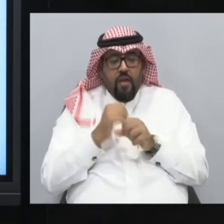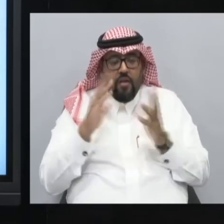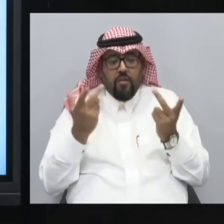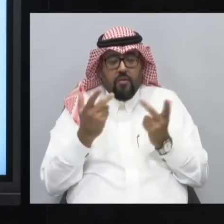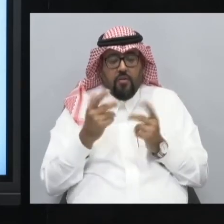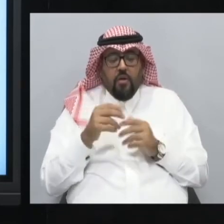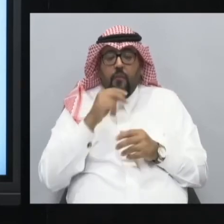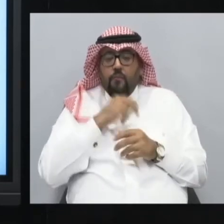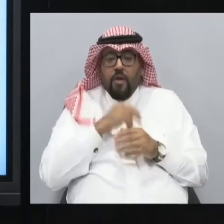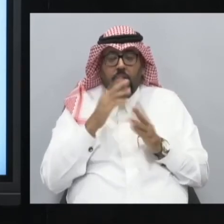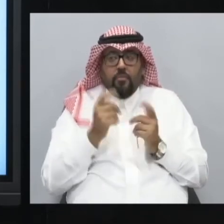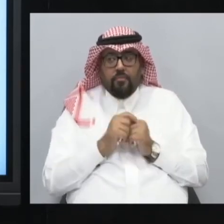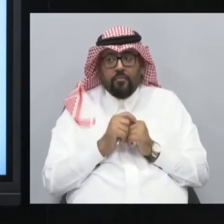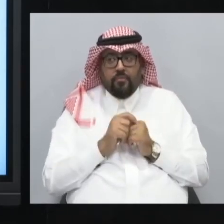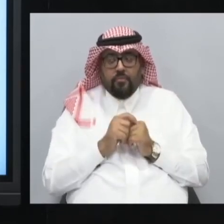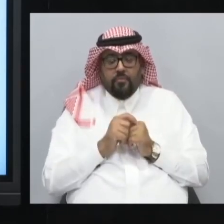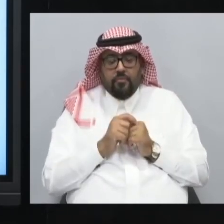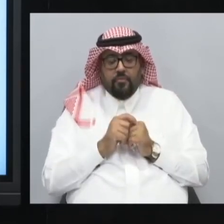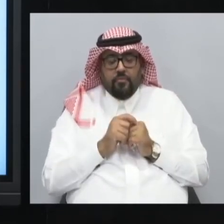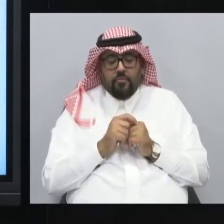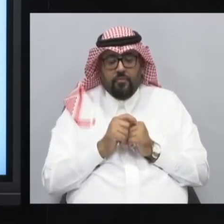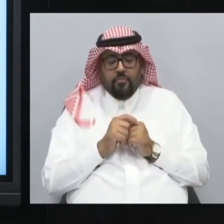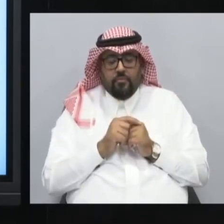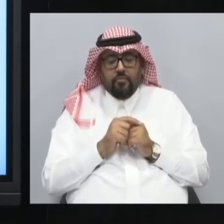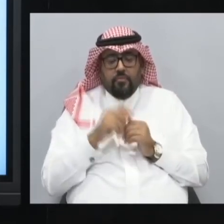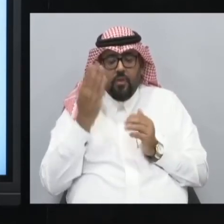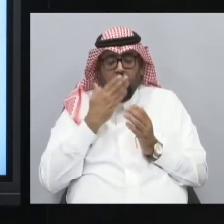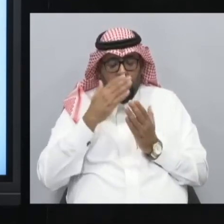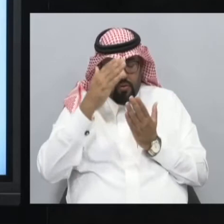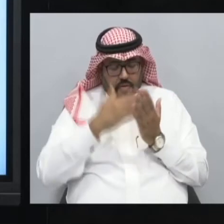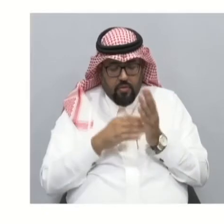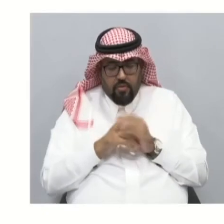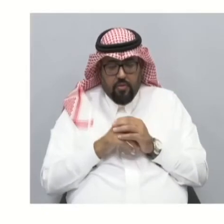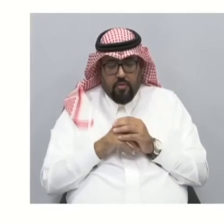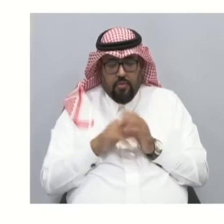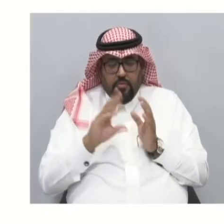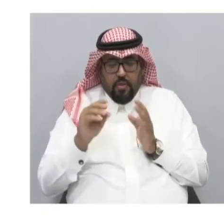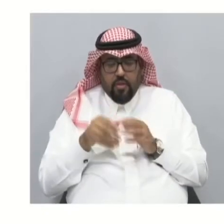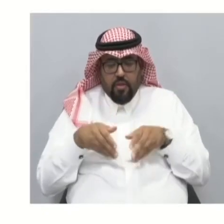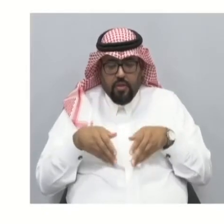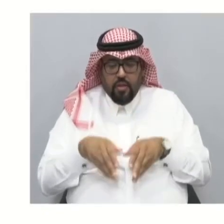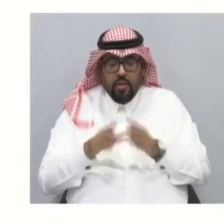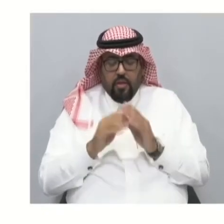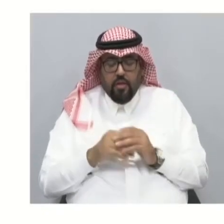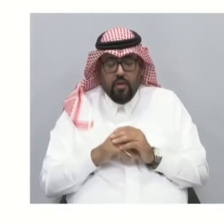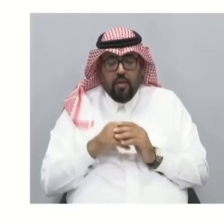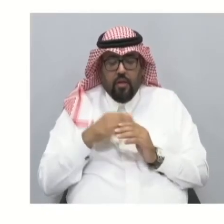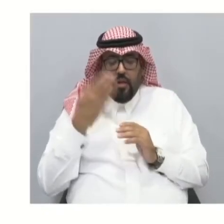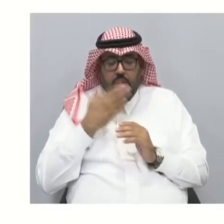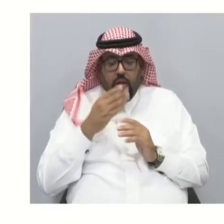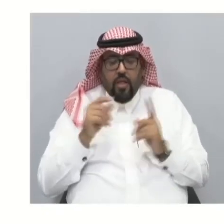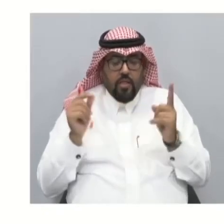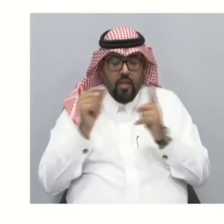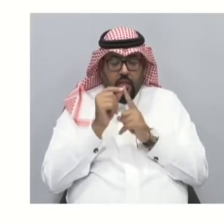وما الذي يفيد تفيده هذه الطريقة إلى آخره، وأنت تذكر ذلك. على سبيل المثال نقول هي الطريقة، هذه القراءة